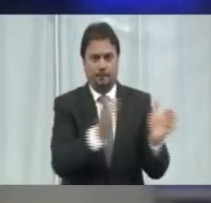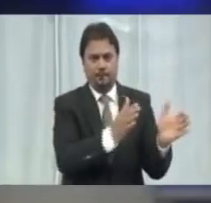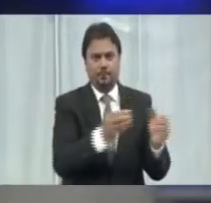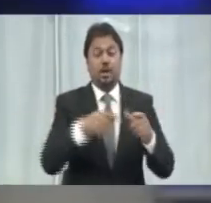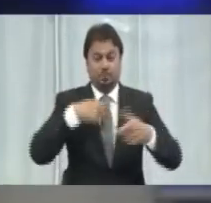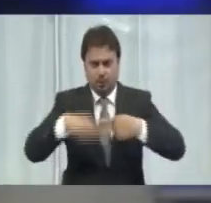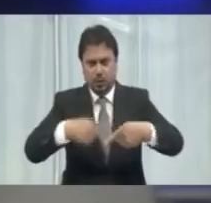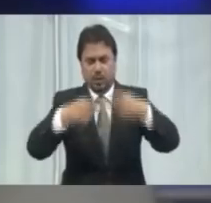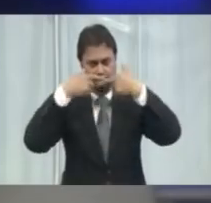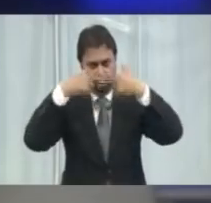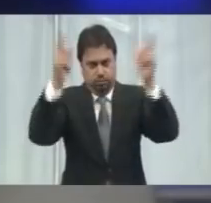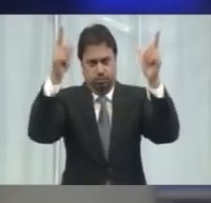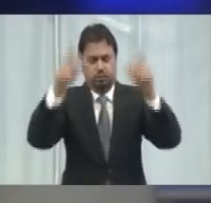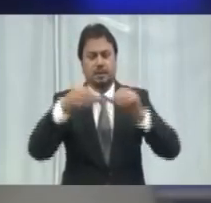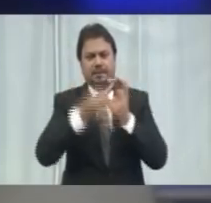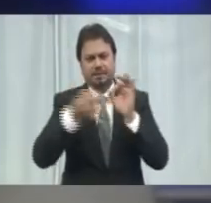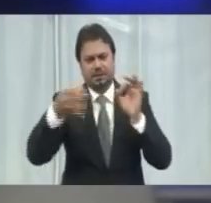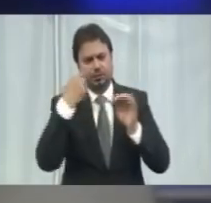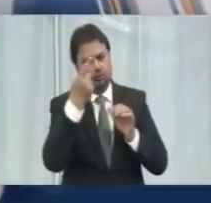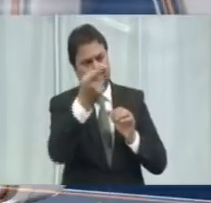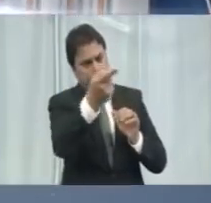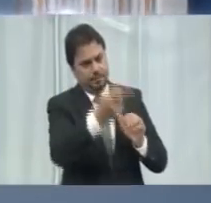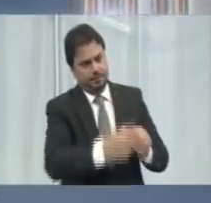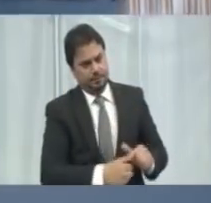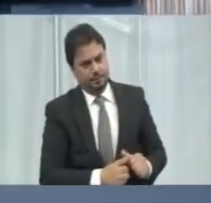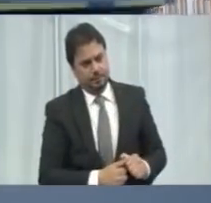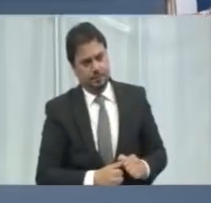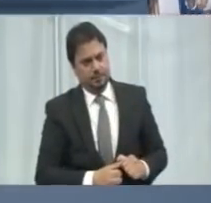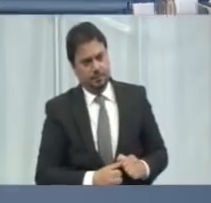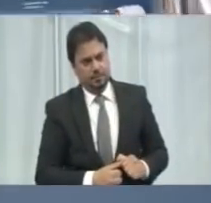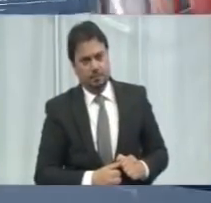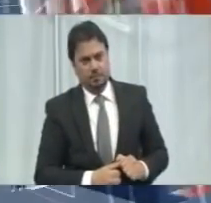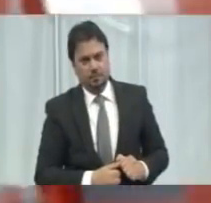النشرة مستمرة وتتابعون فيها أيضا.